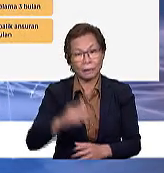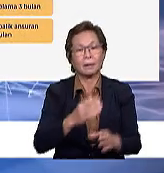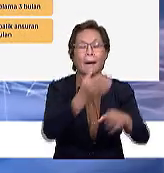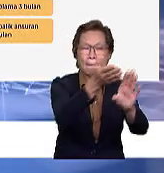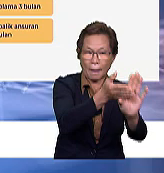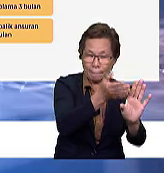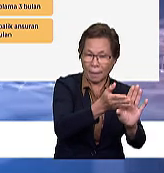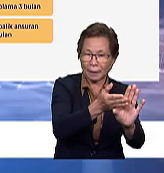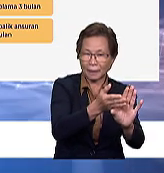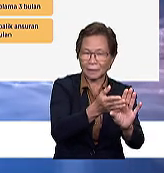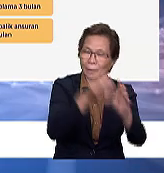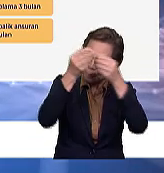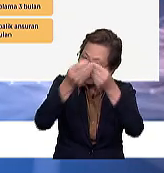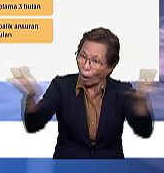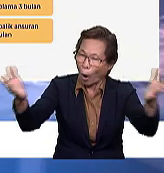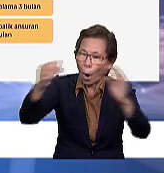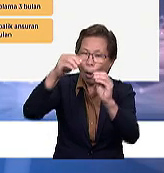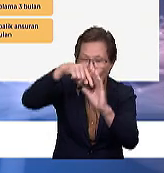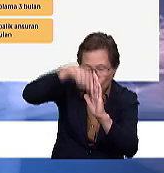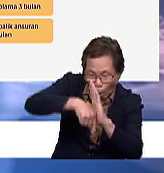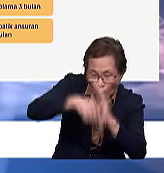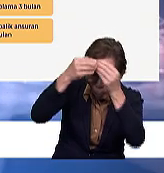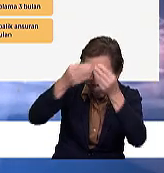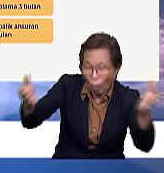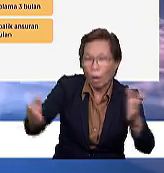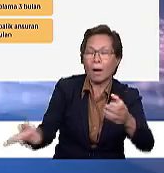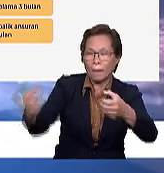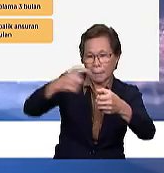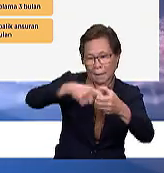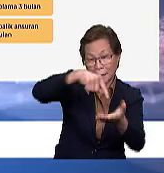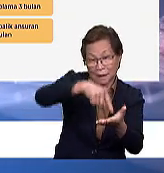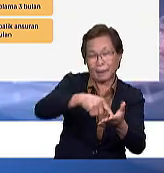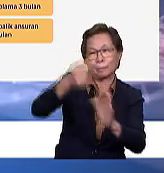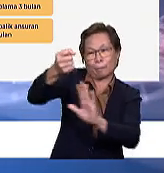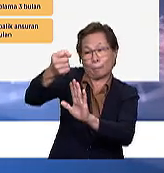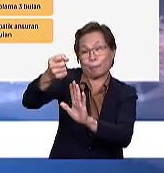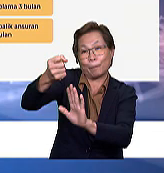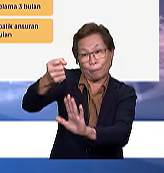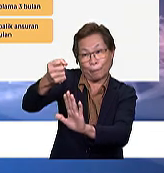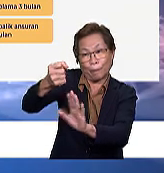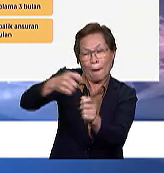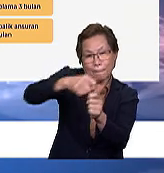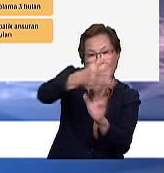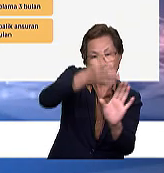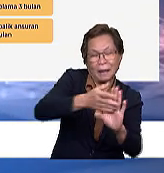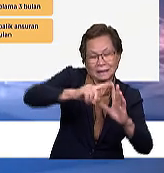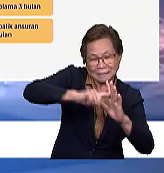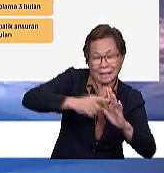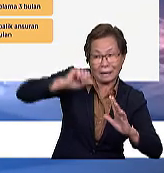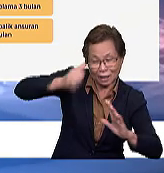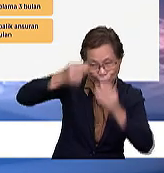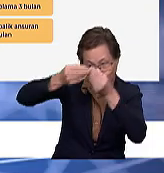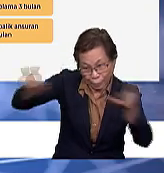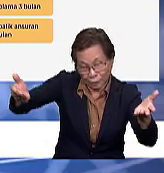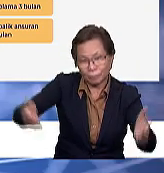akan memberikan maklumat lebih terperinci berbohong perkara ini mulai Esok Dan saya berharap